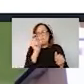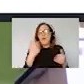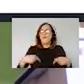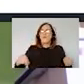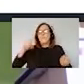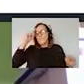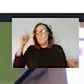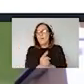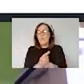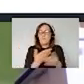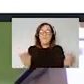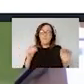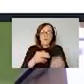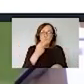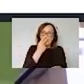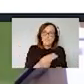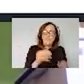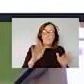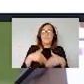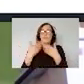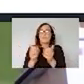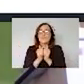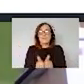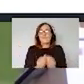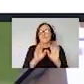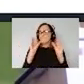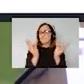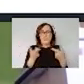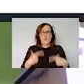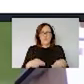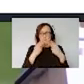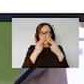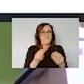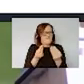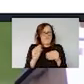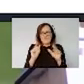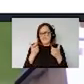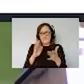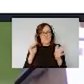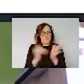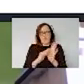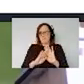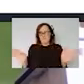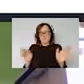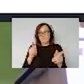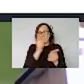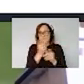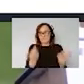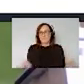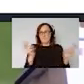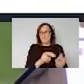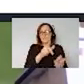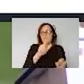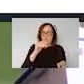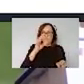pomylili. Możemy widzieć, możemy zadać zadanie, możemy widzieć od razu wszystkich i nic więcej, drodzy Państwo. Ja założyłam tylko konto i to jest wszystko. To jest